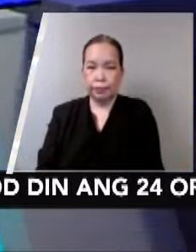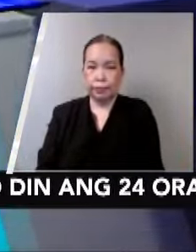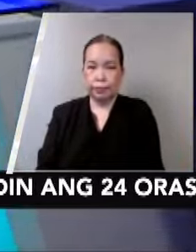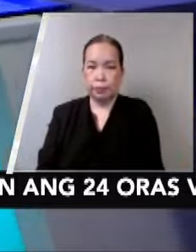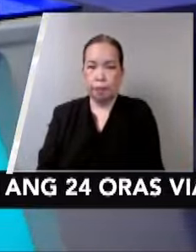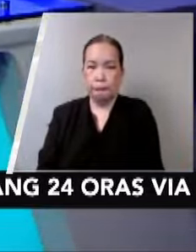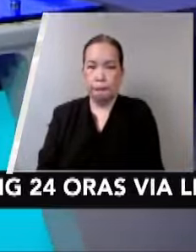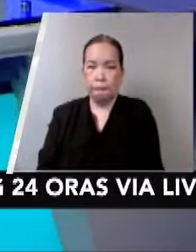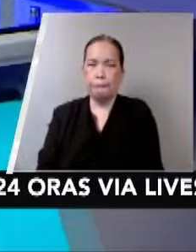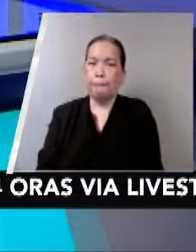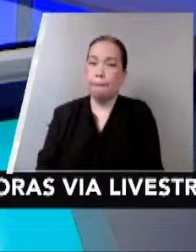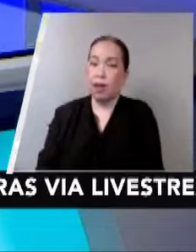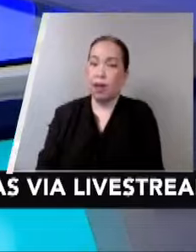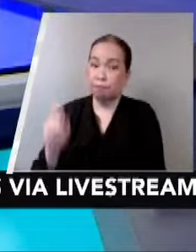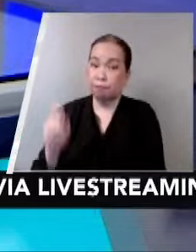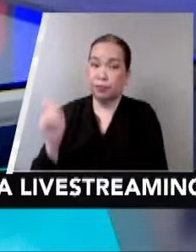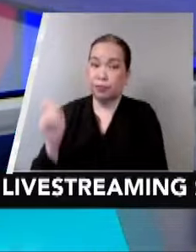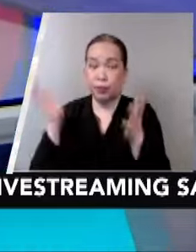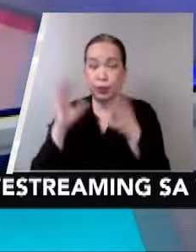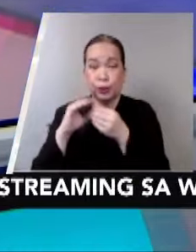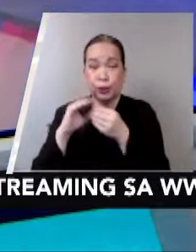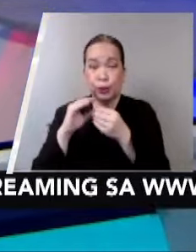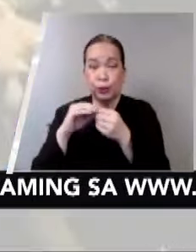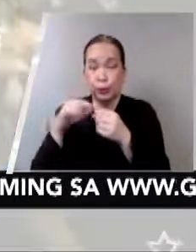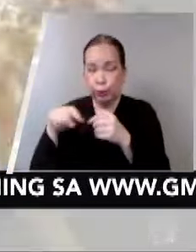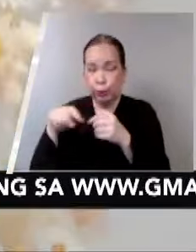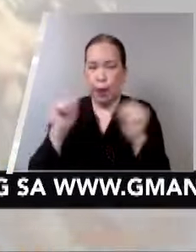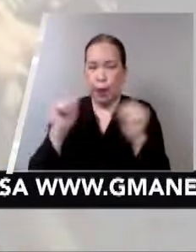Mabilis na chikan tayo para updated sa showbiz happenings.